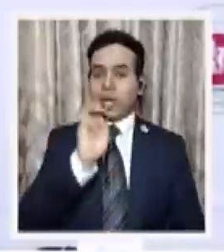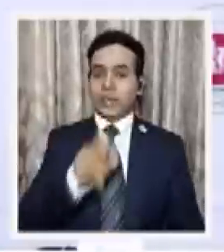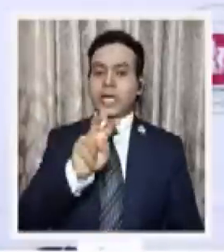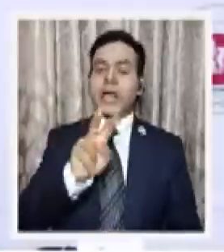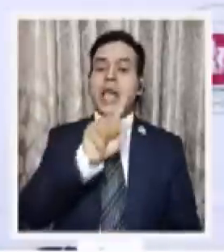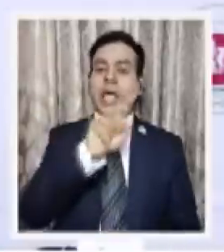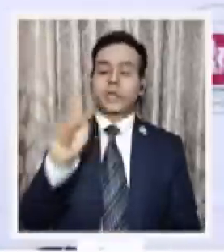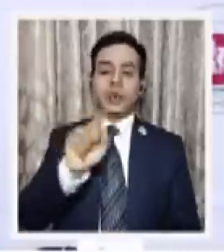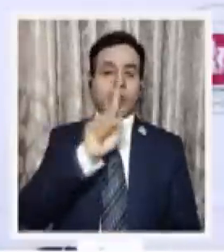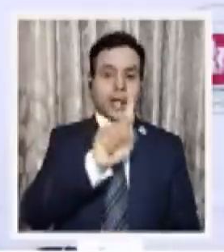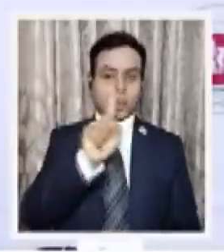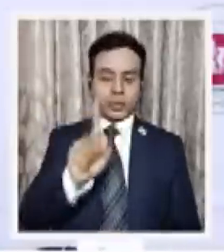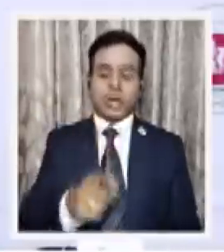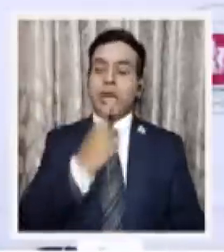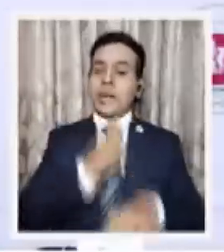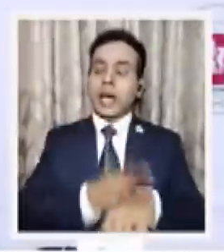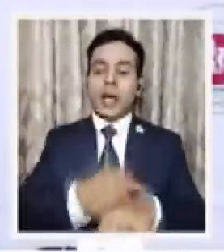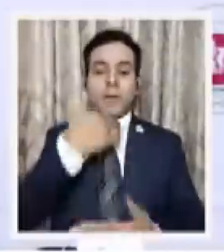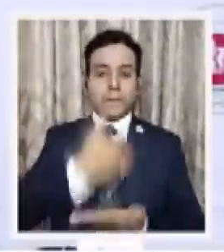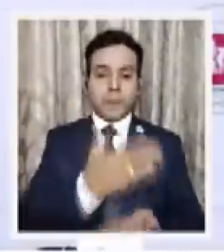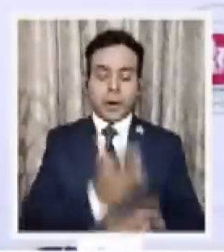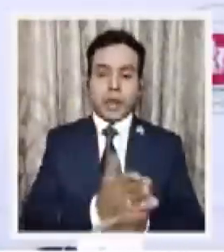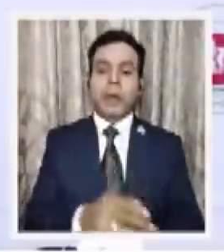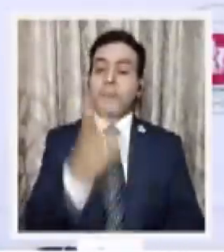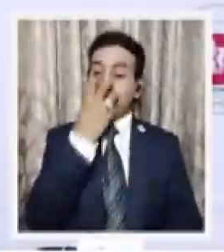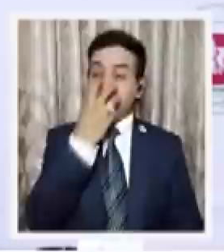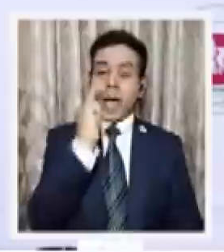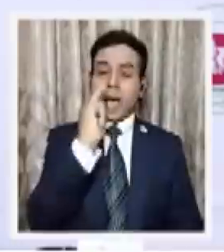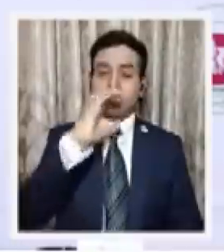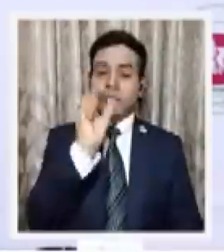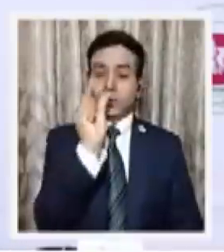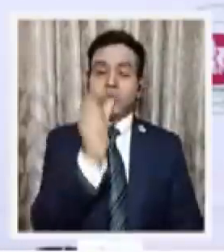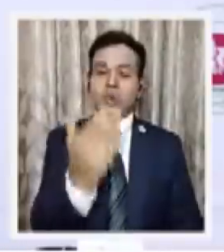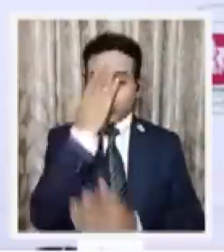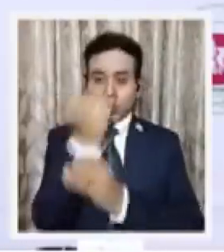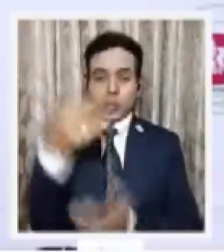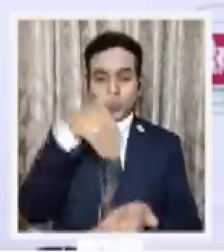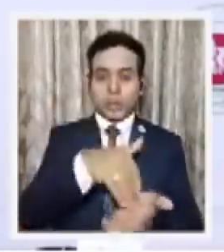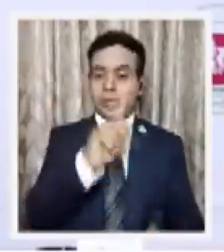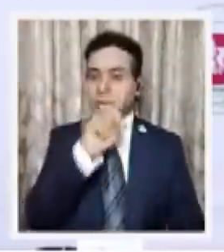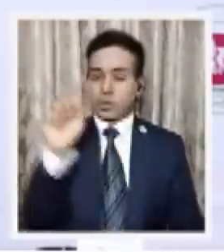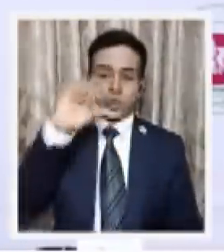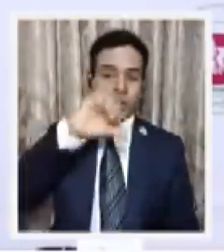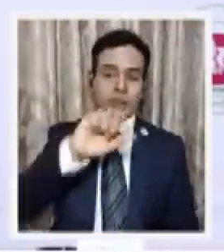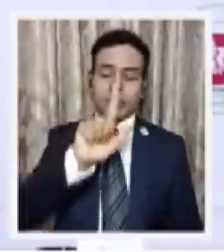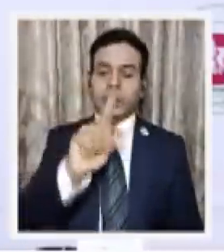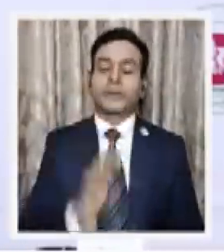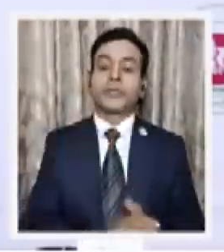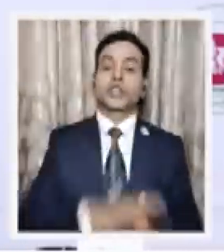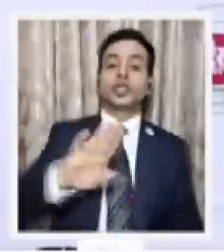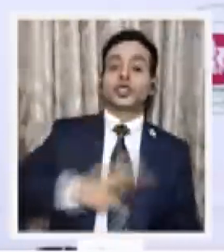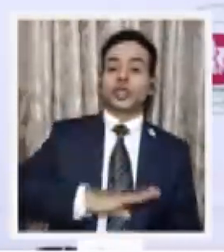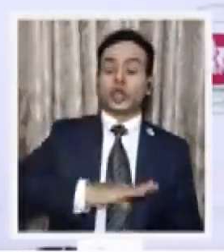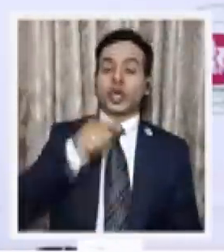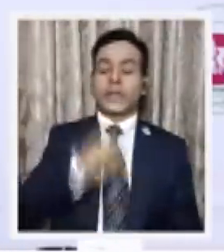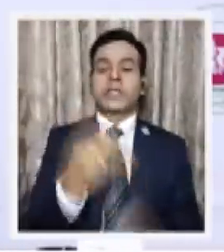2,111 জন এবং ঢাকা মহানগরীতে আইসিইউ শয্যা রোগী ভর্তি আছেন 197 জন। চট্টগ্রাম মহানগরী